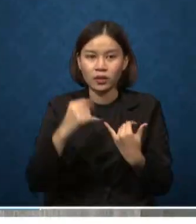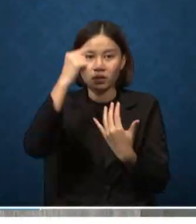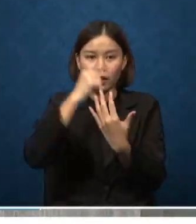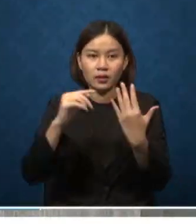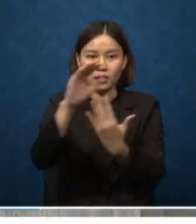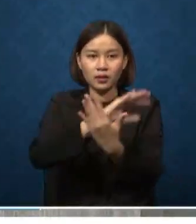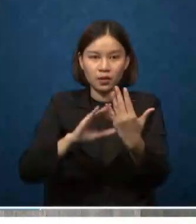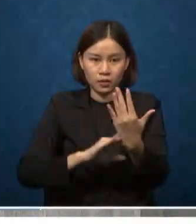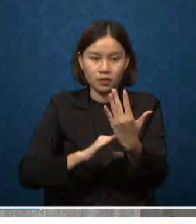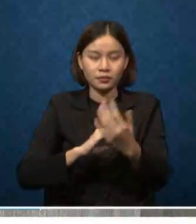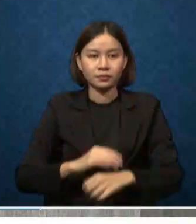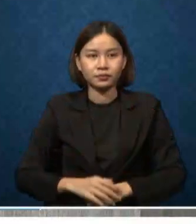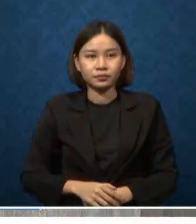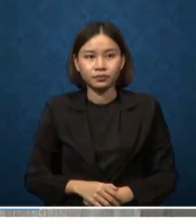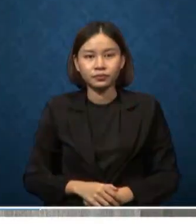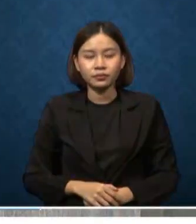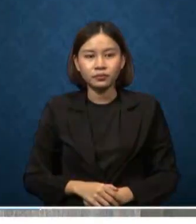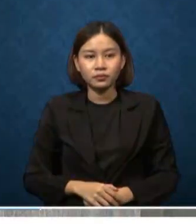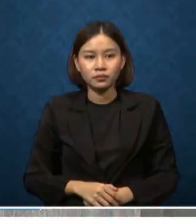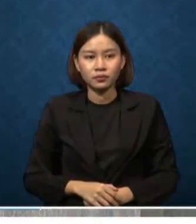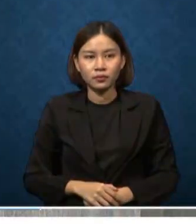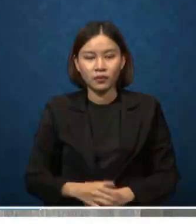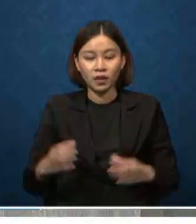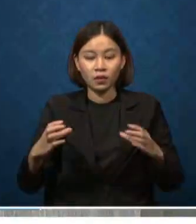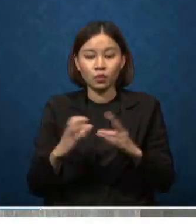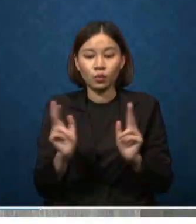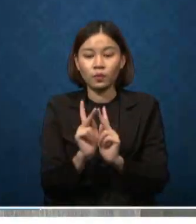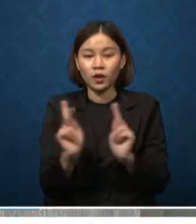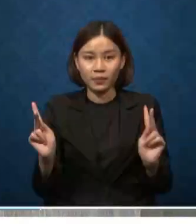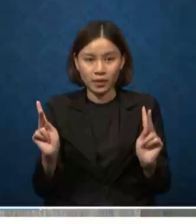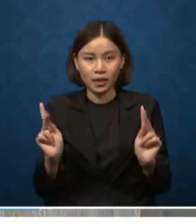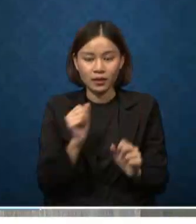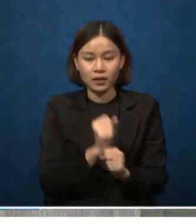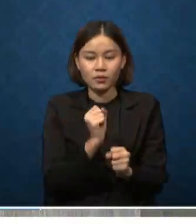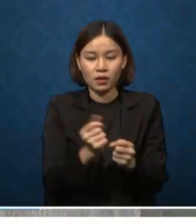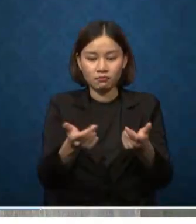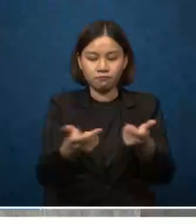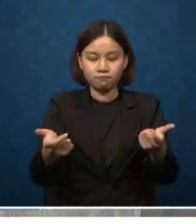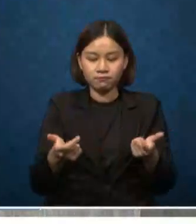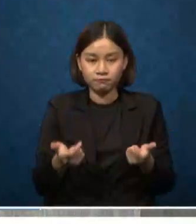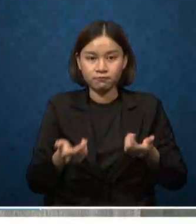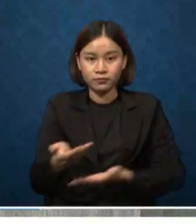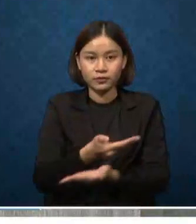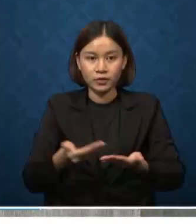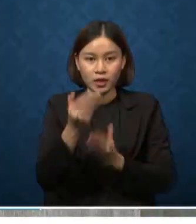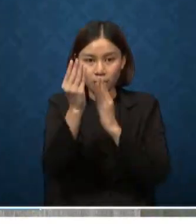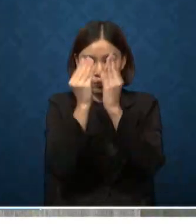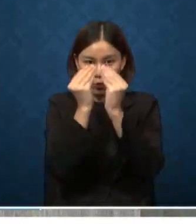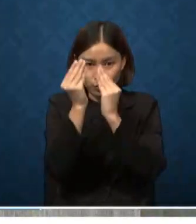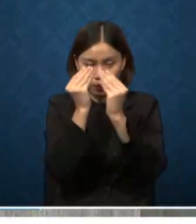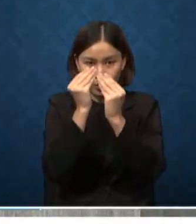เลยก็ว่าได้แล้วก็คณะกรรมาธิการได้ทำรายงานพิจารณาศึกษา